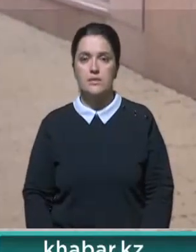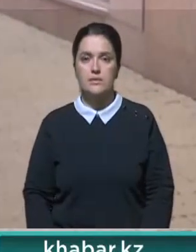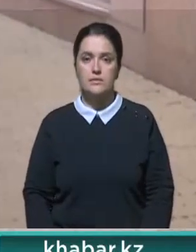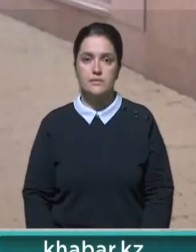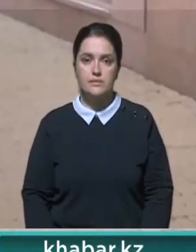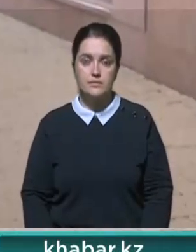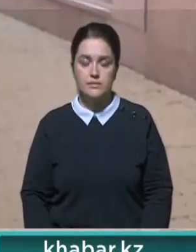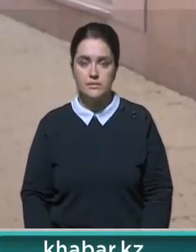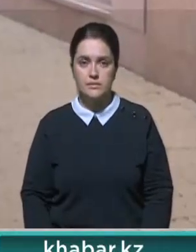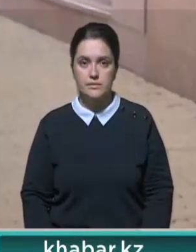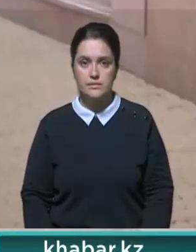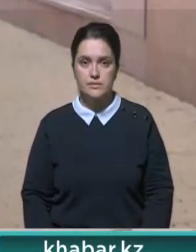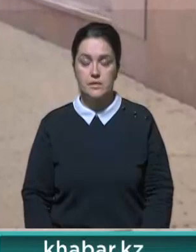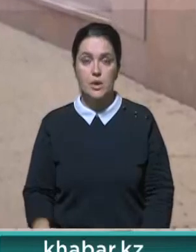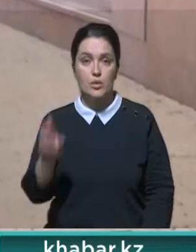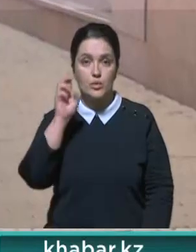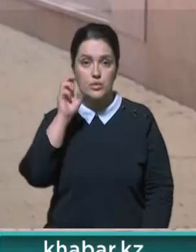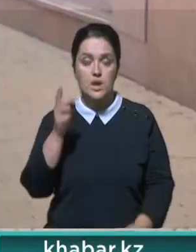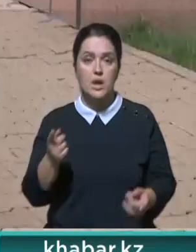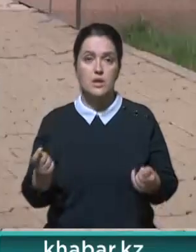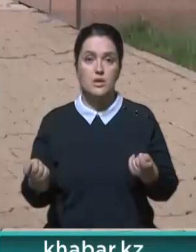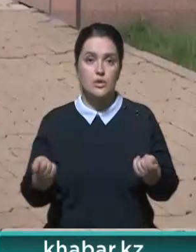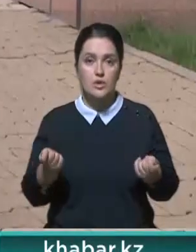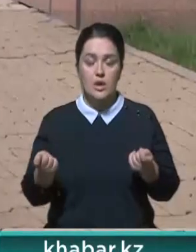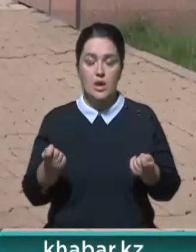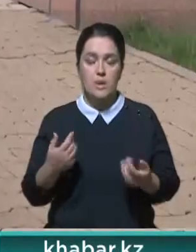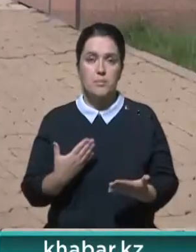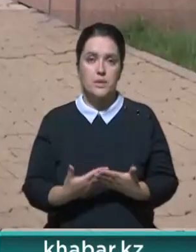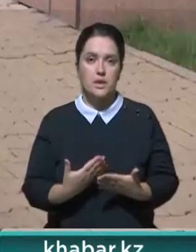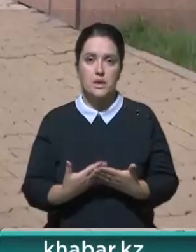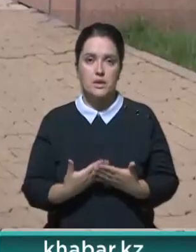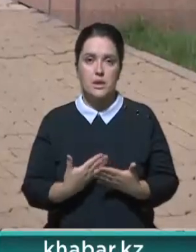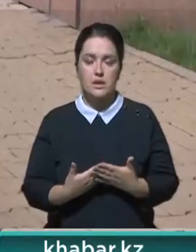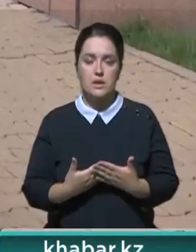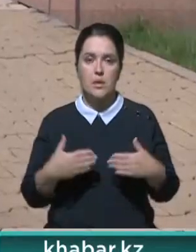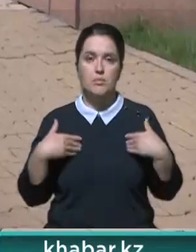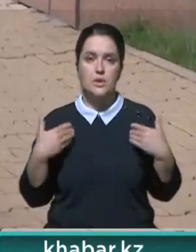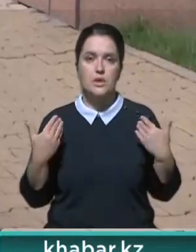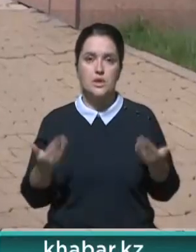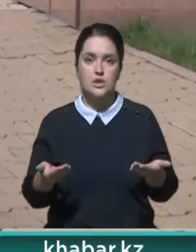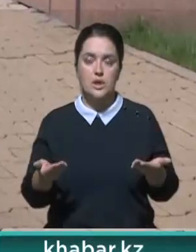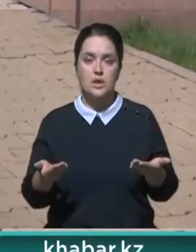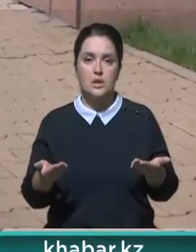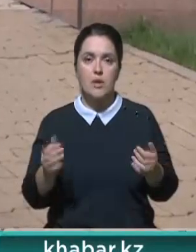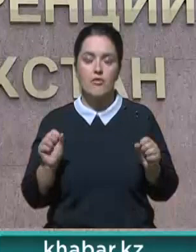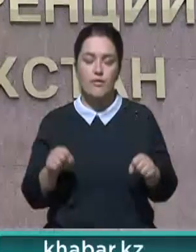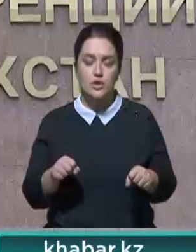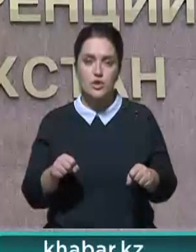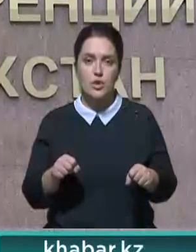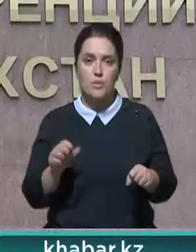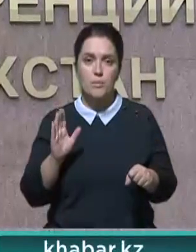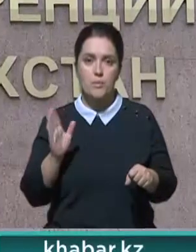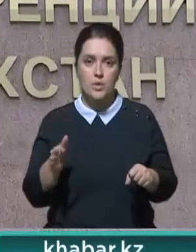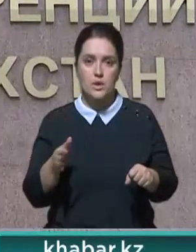рынка. Вот. Путем государственного регулирования мы предполагаем, это наше предложение, что возможно будет